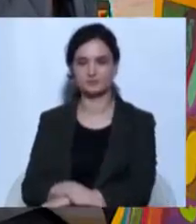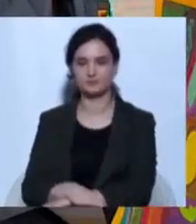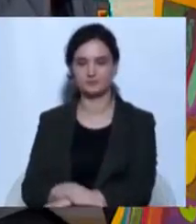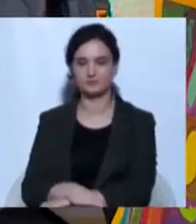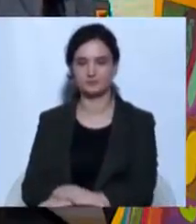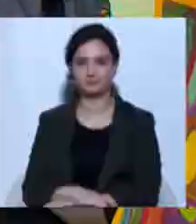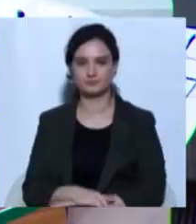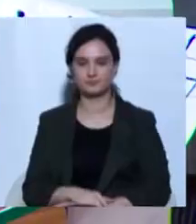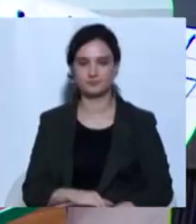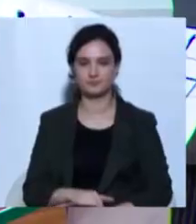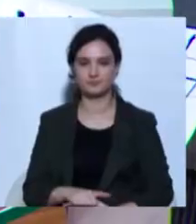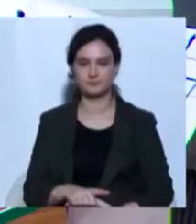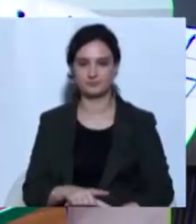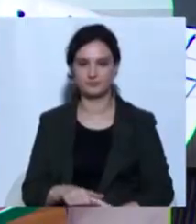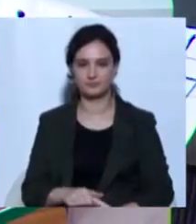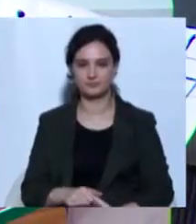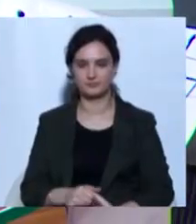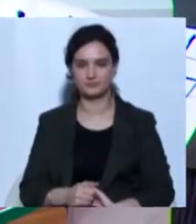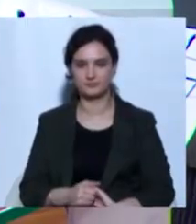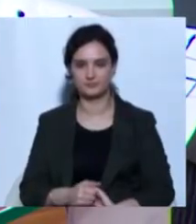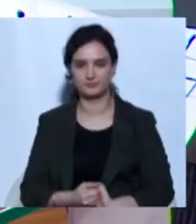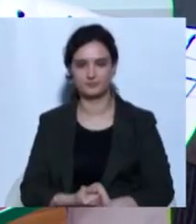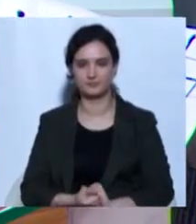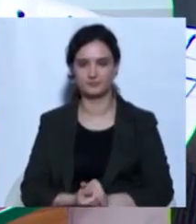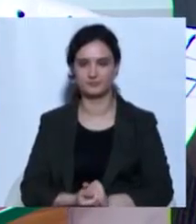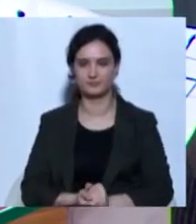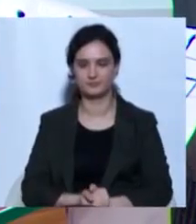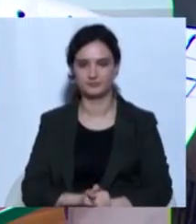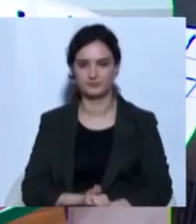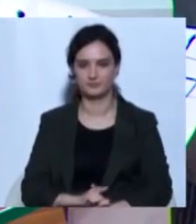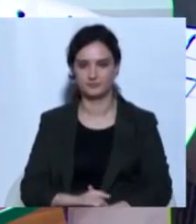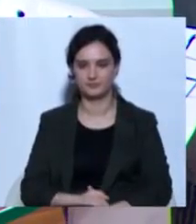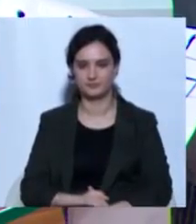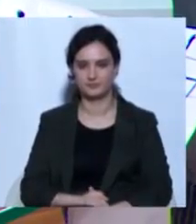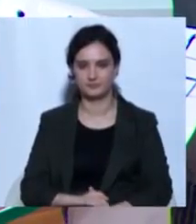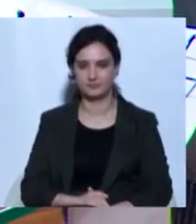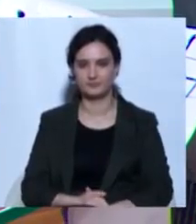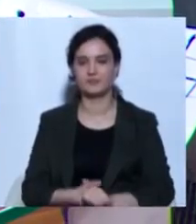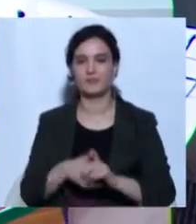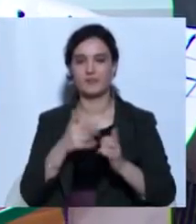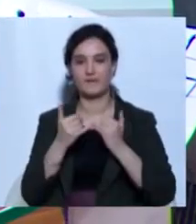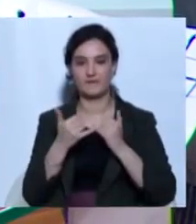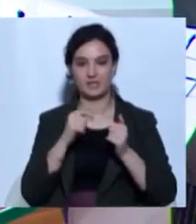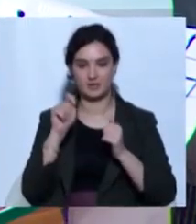აი ესეთი. აქ კიდევ გავაკეთოთ პატარა ყვითელი. აი